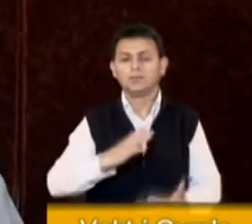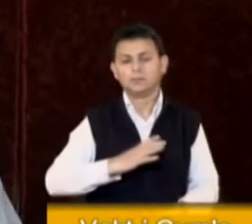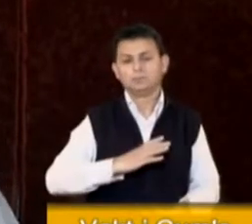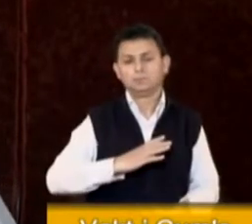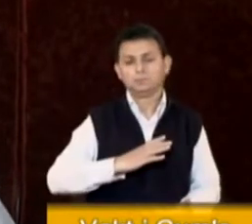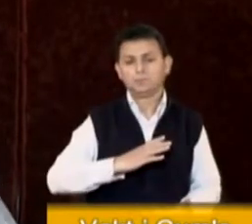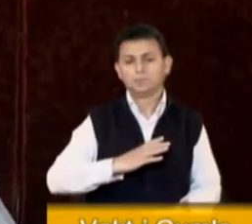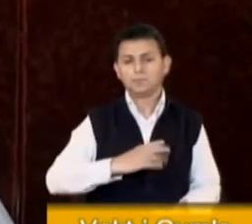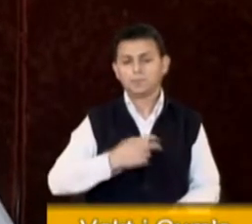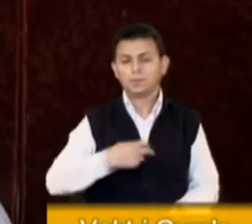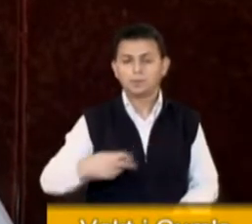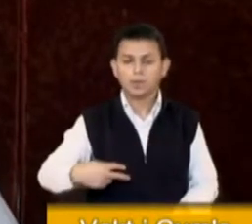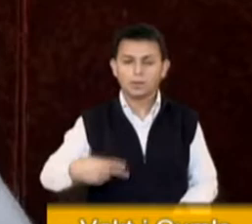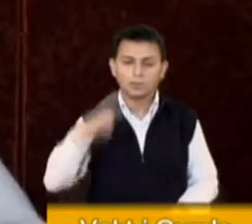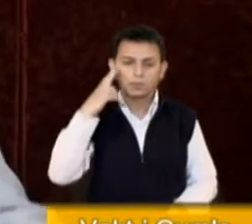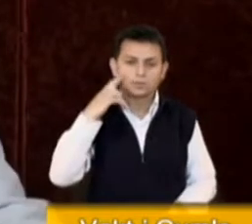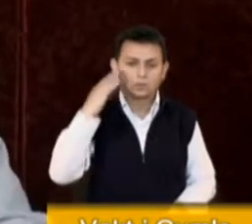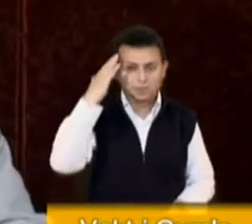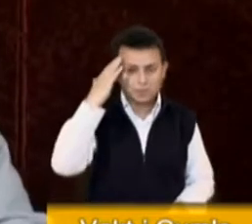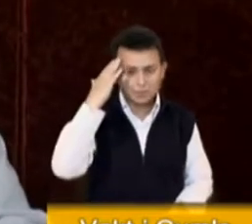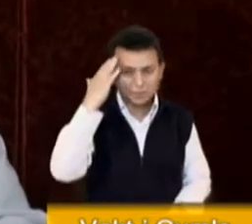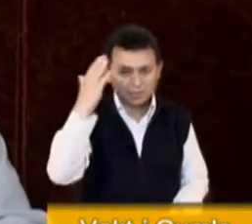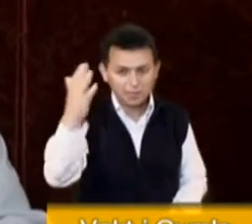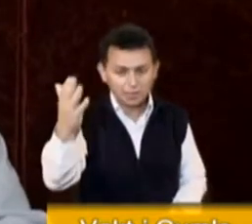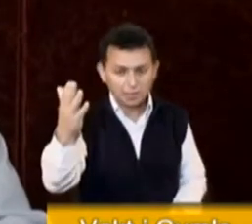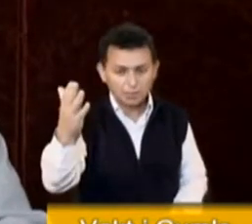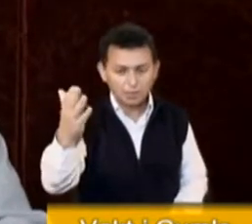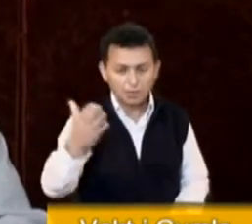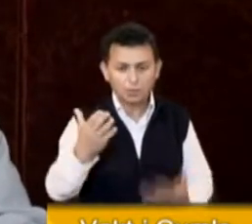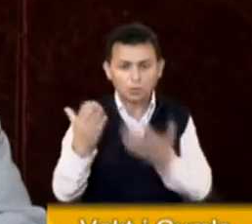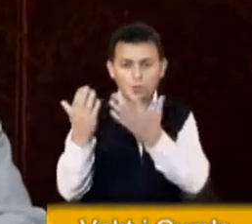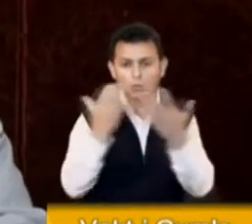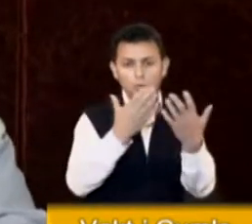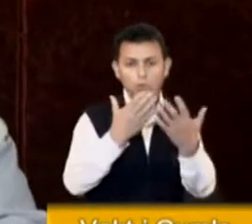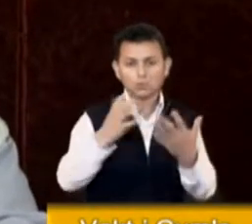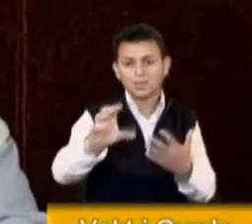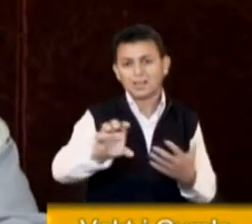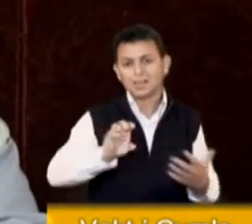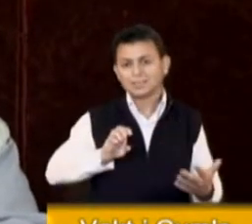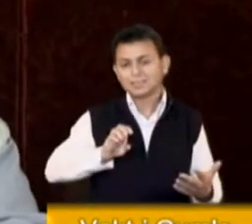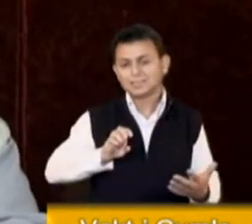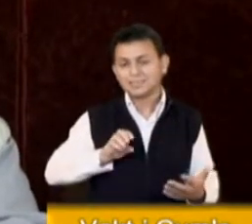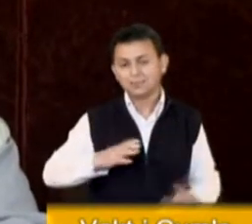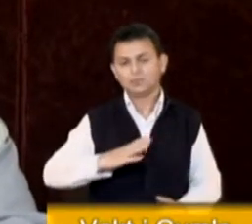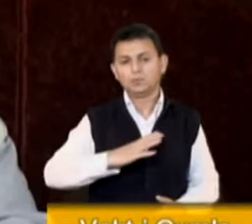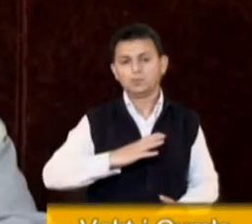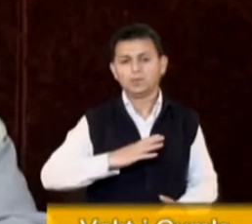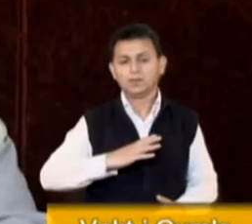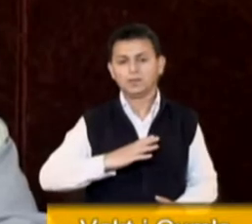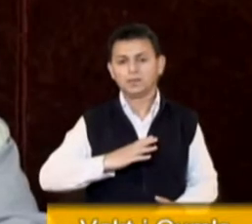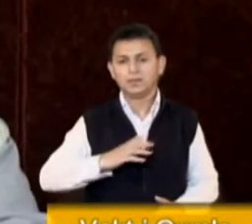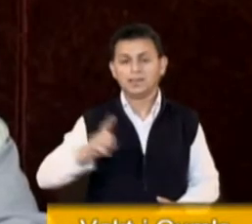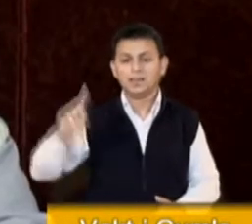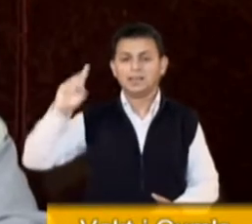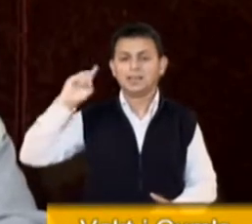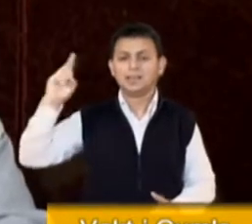Aleyhisselatü Vesselam'ın okumuş olduğu hadislerden, dualardan, Allahu Zülcelal'ın Esma-i